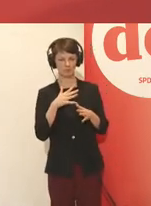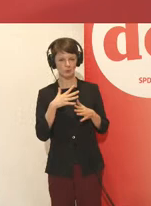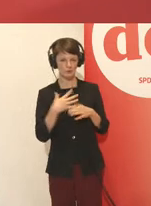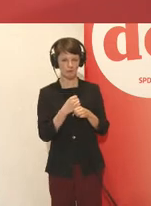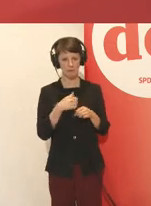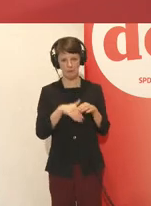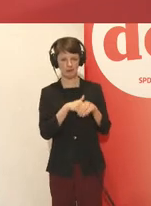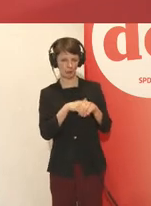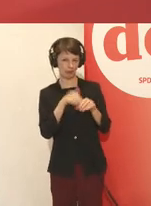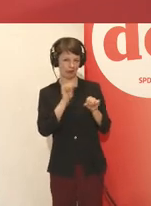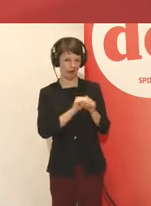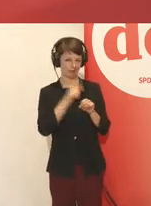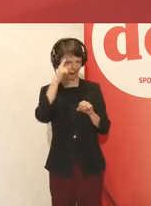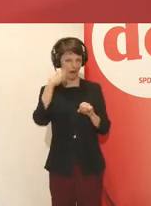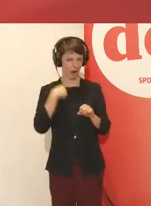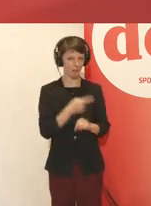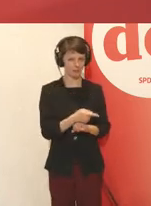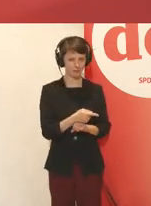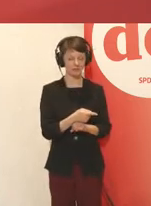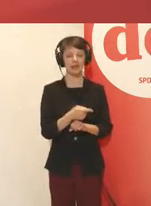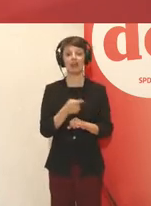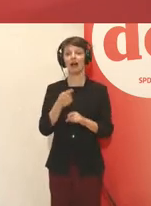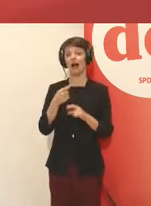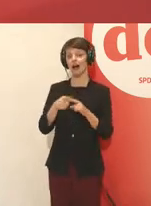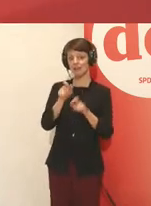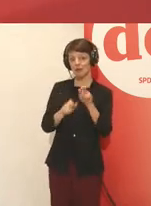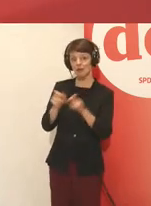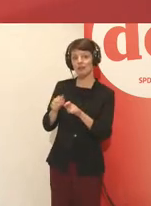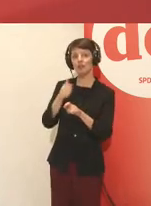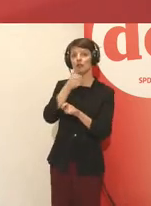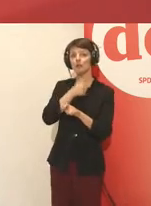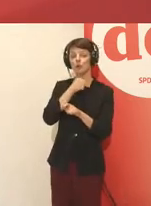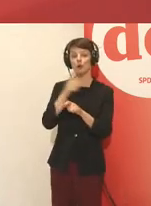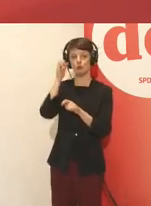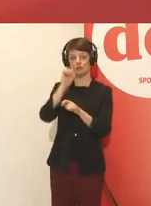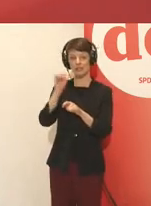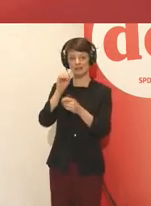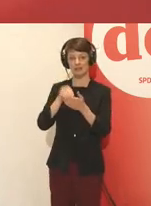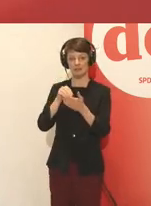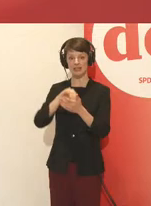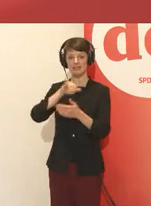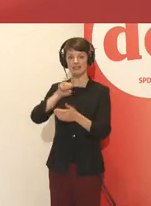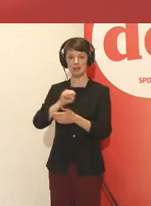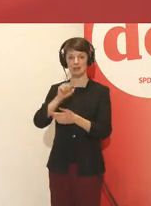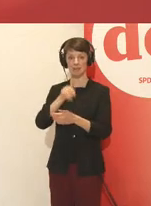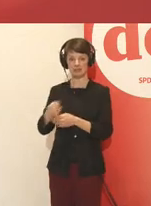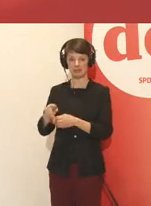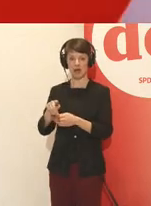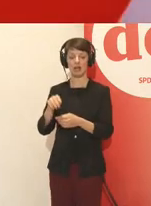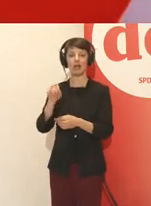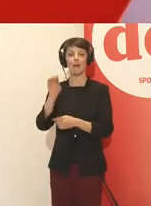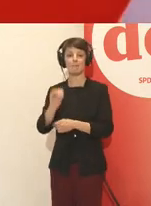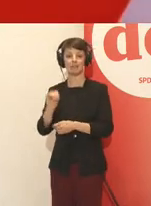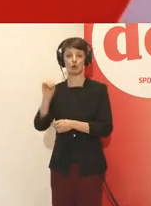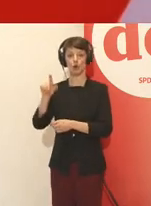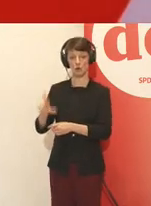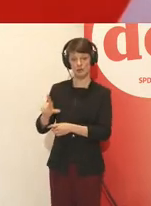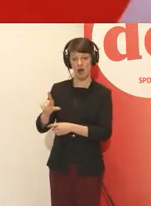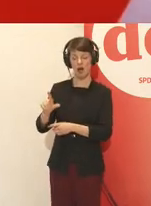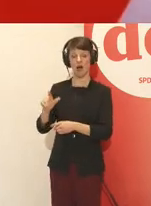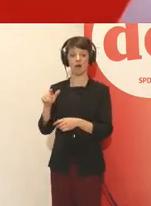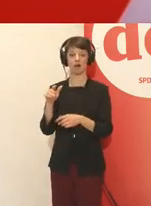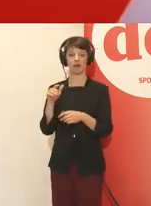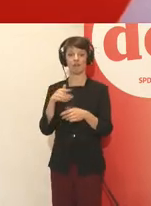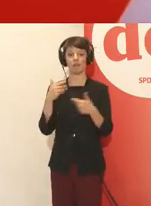wir bald gratulieren können es werden dabei seien andere jungsozialisten noch sehr parzinger mann und luther wir freuen uns